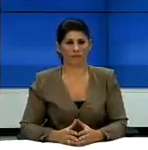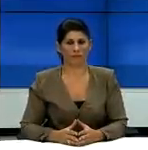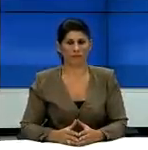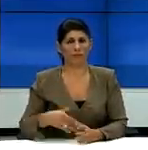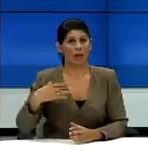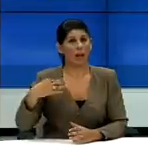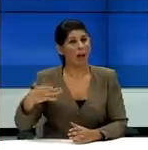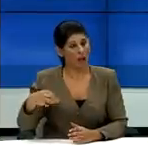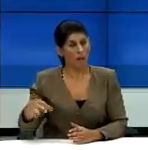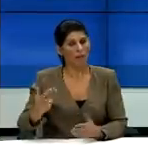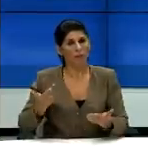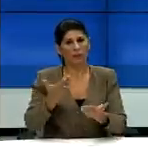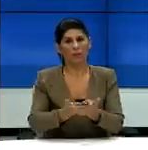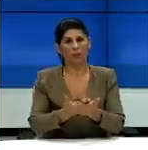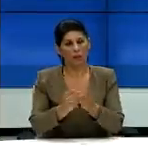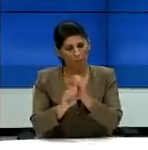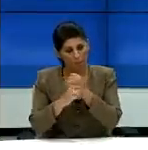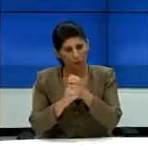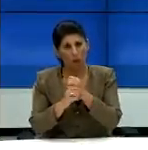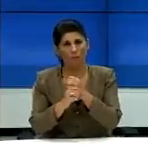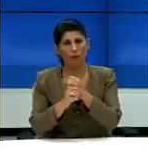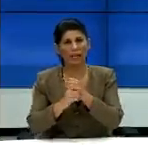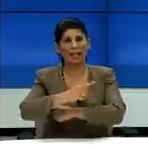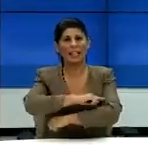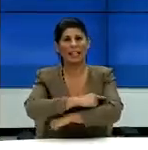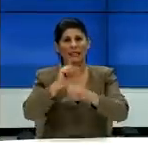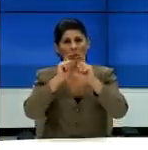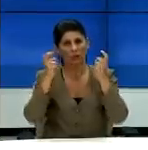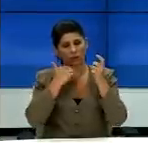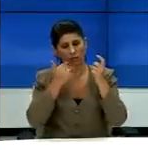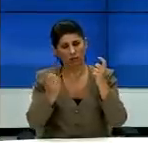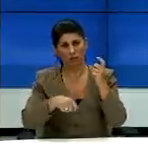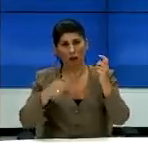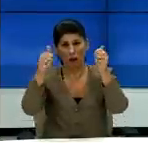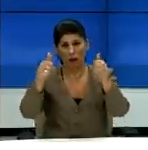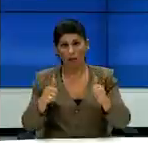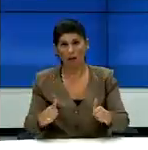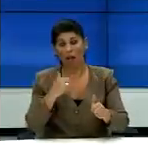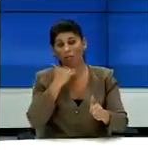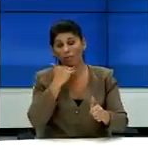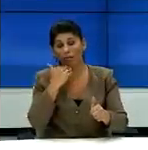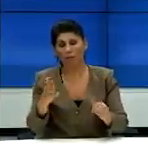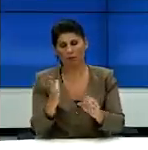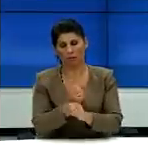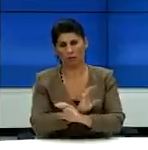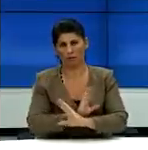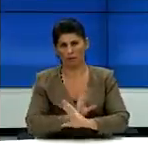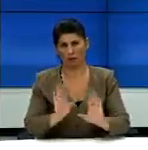αδυναμία δηλώνει και το Εργαστήριο Μικροβιολογίας της Ιατρικής Σχολής, ανακοινώνοντας ότι δεν μπορεί να